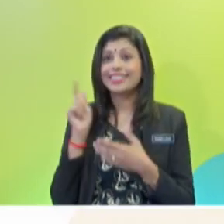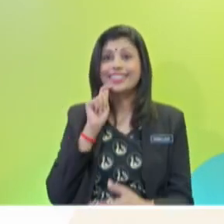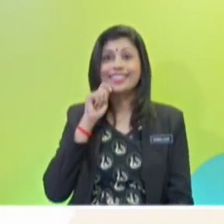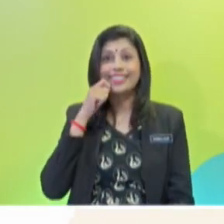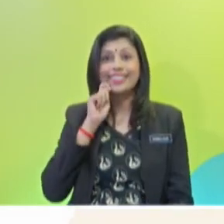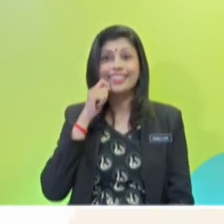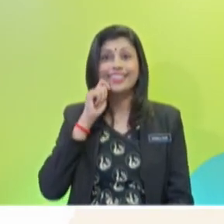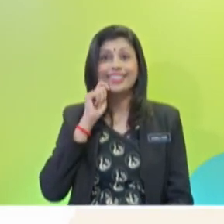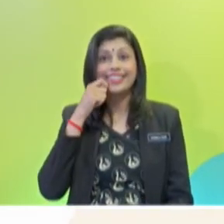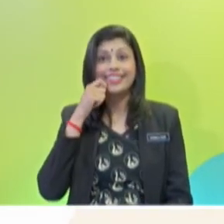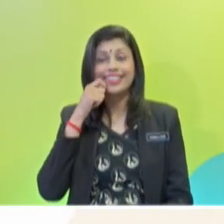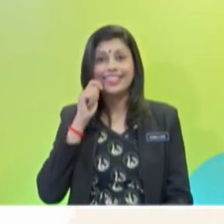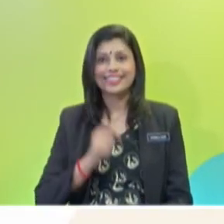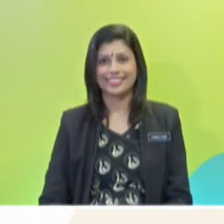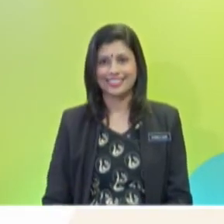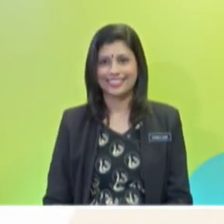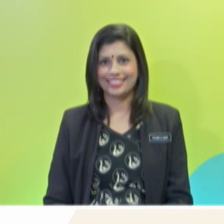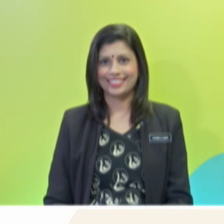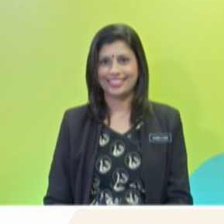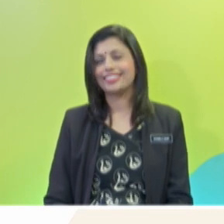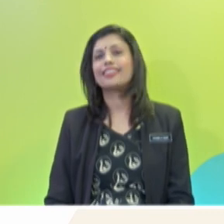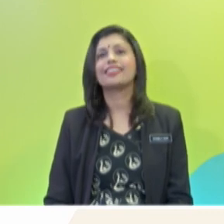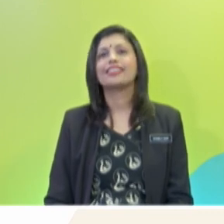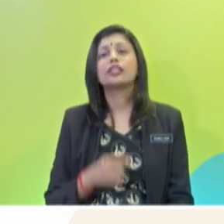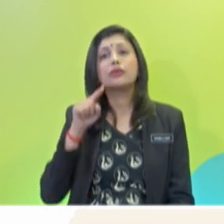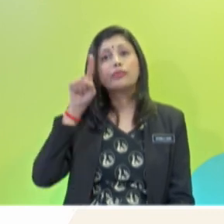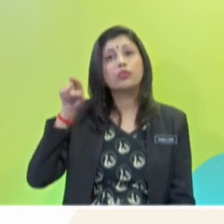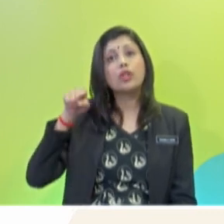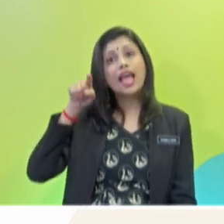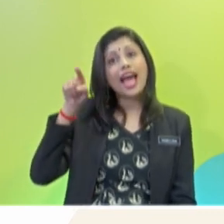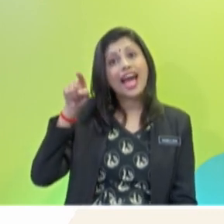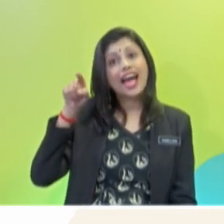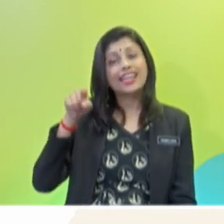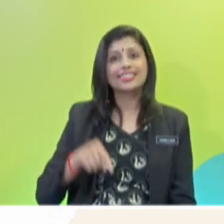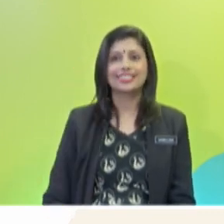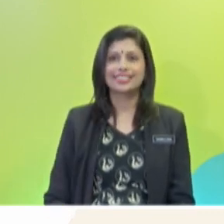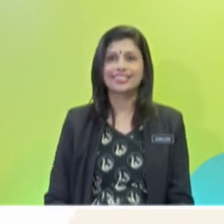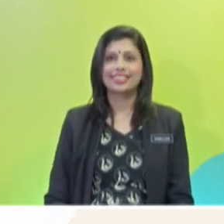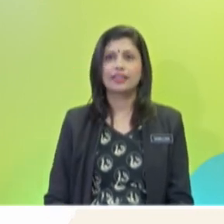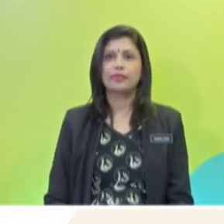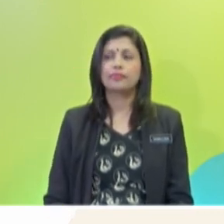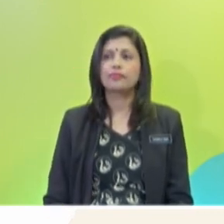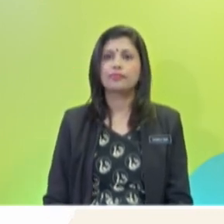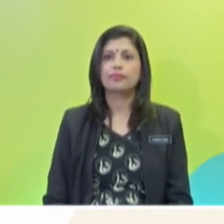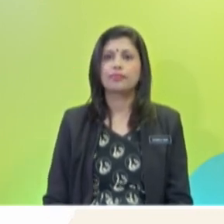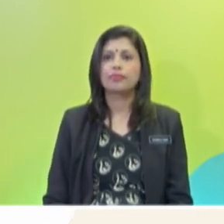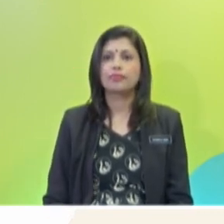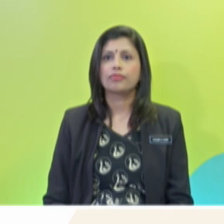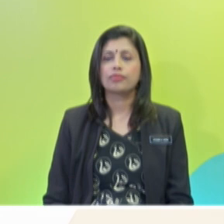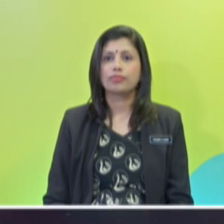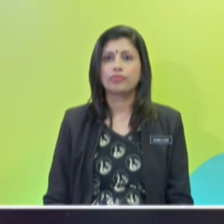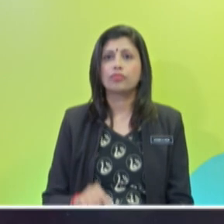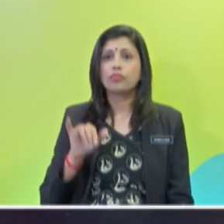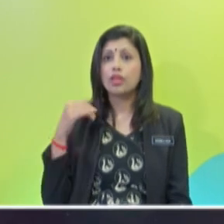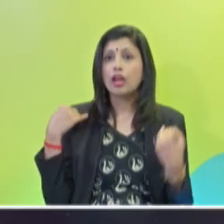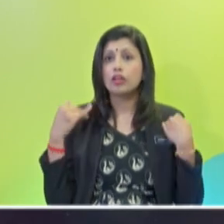Tomato. Tomato. Tomato. Sayur ni dia bulat kan dan dia kecil. Comel dia sayur ni. Tapi ada yang macam yang lagi kecil tu